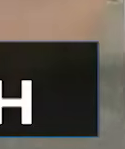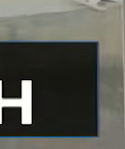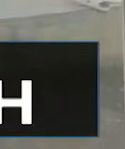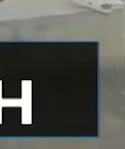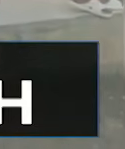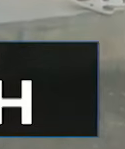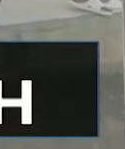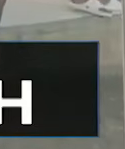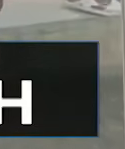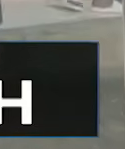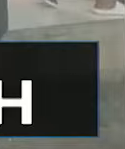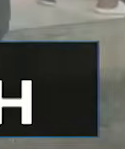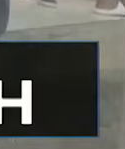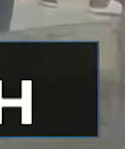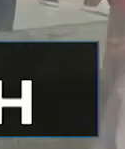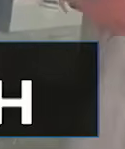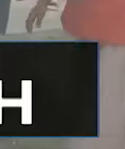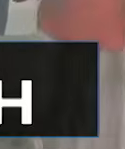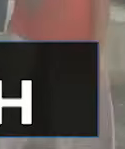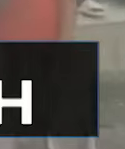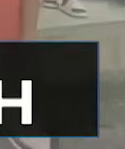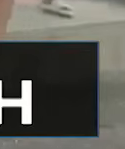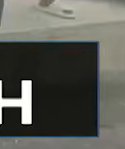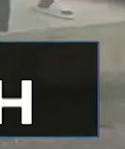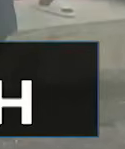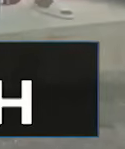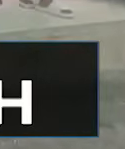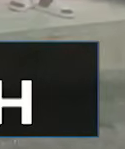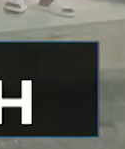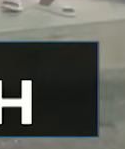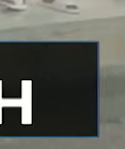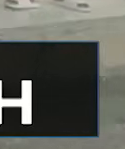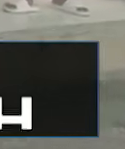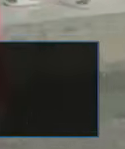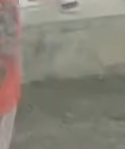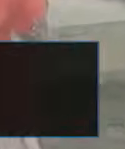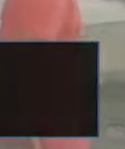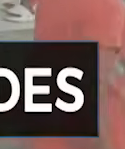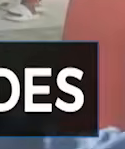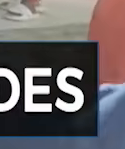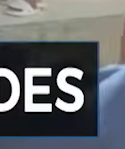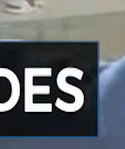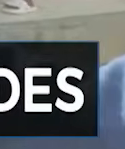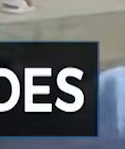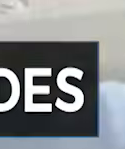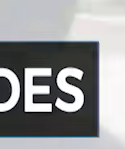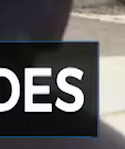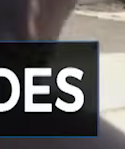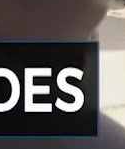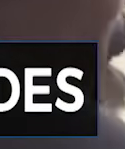rumah, ketuk pintu, malam-malam. Itu melarang undang-undang. Tidak dibagi di sini. Tidak dibagi di balai